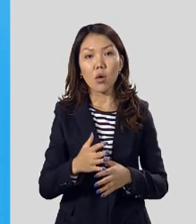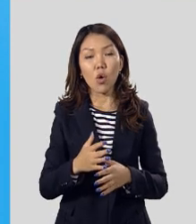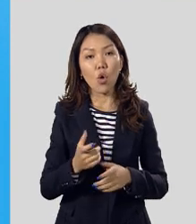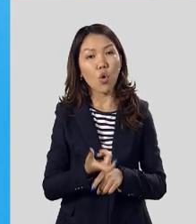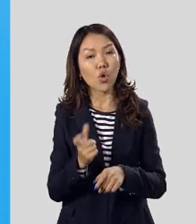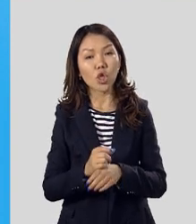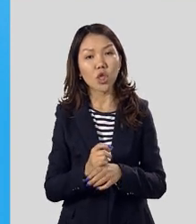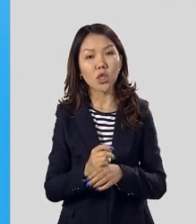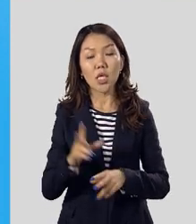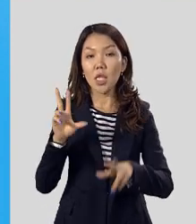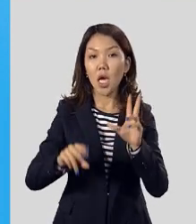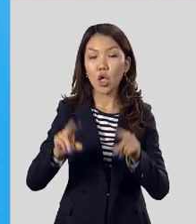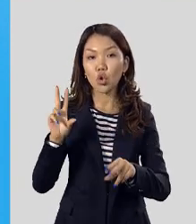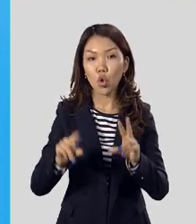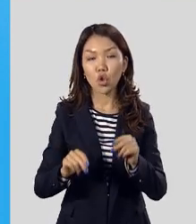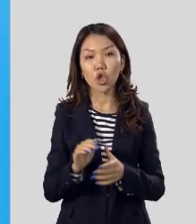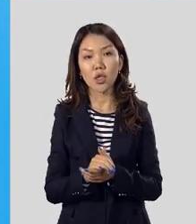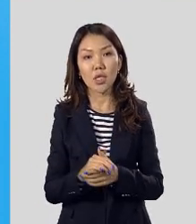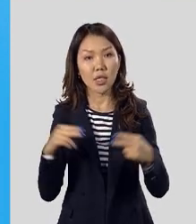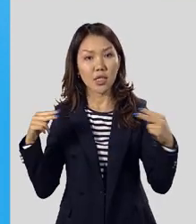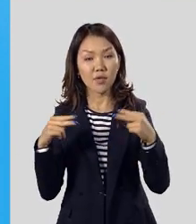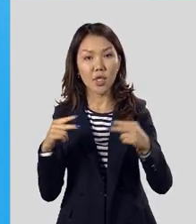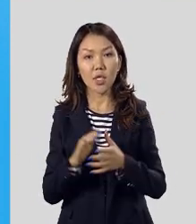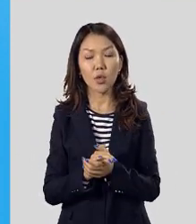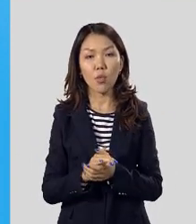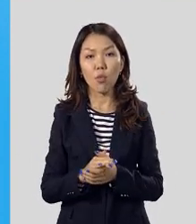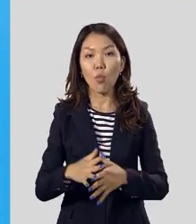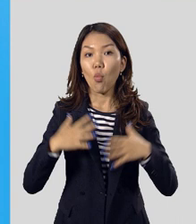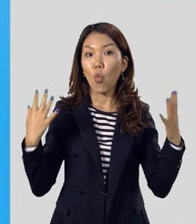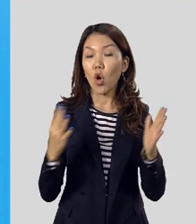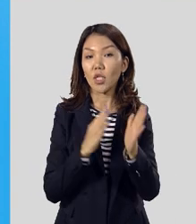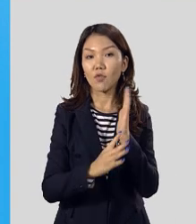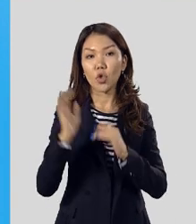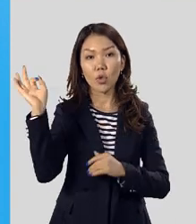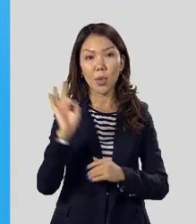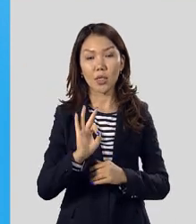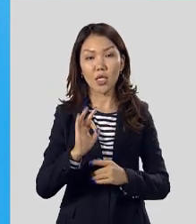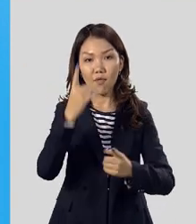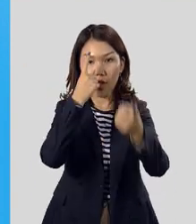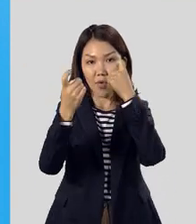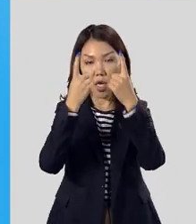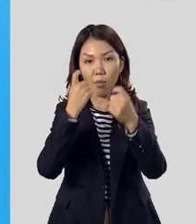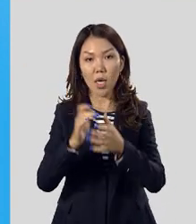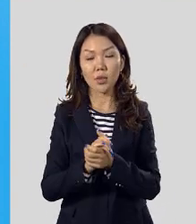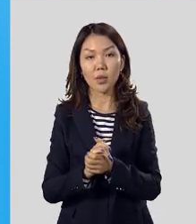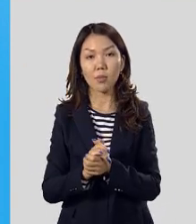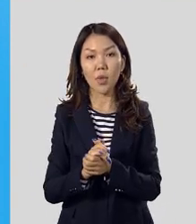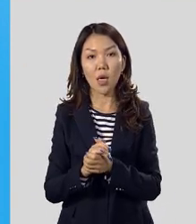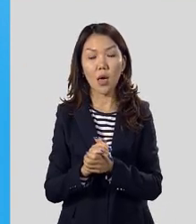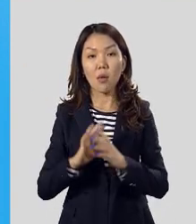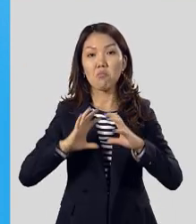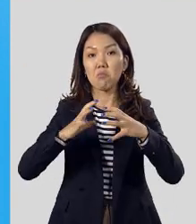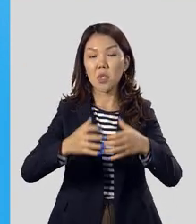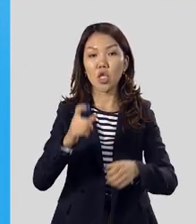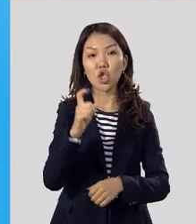Это утверждение правдиво, ведь более 90% информации об окружающем мире